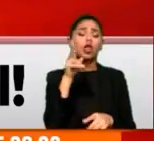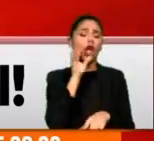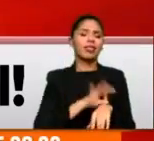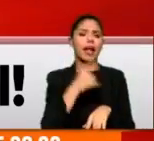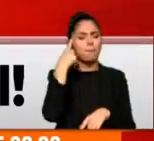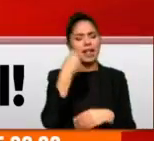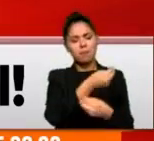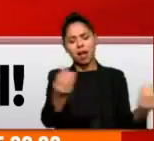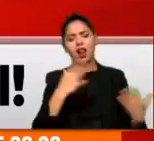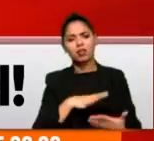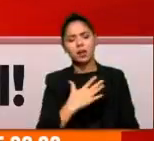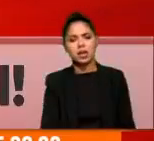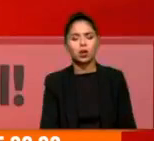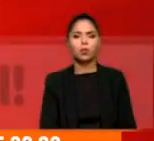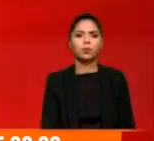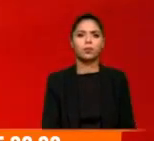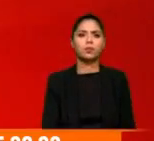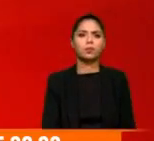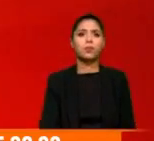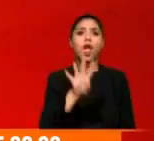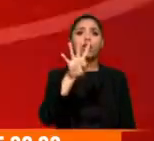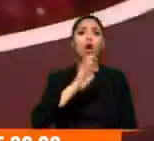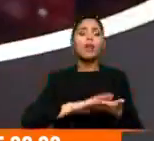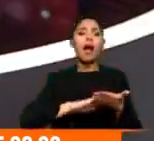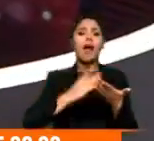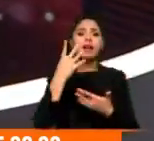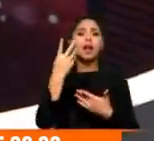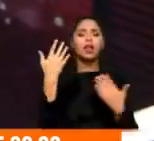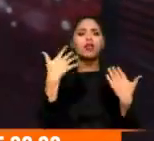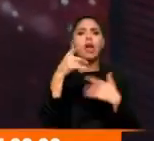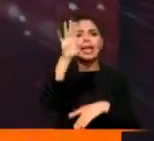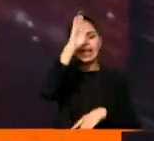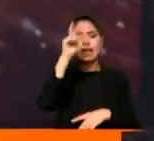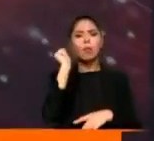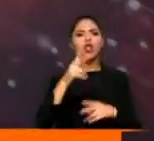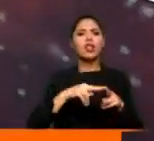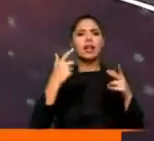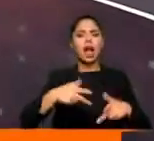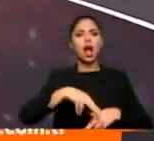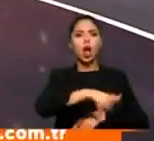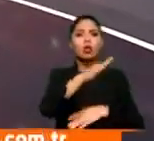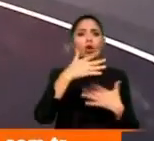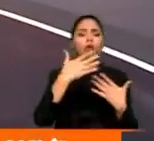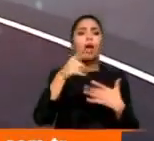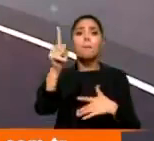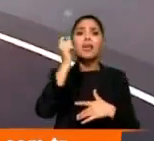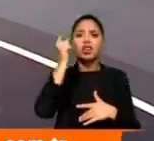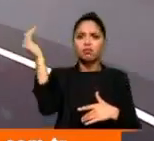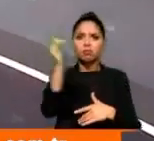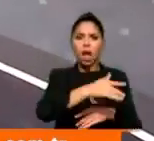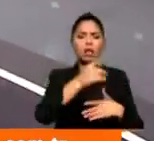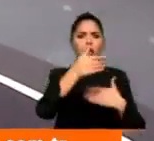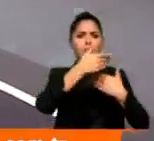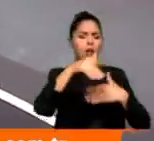dakika bilgisi olarak aktarmış olalım sizlere. Dört arkadaş İstanbul Karaköy'de yürüyordu. Önlerini kesen bir kişi önce